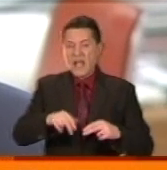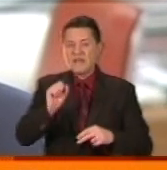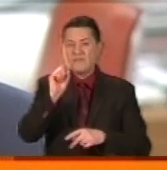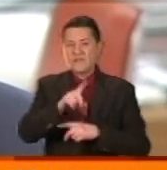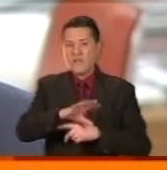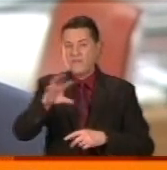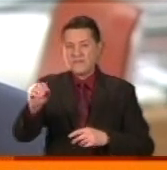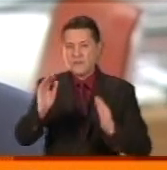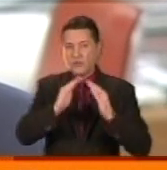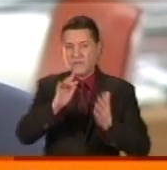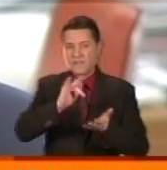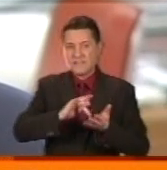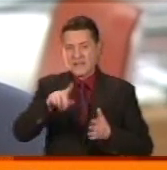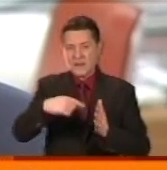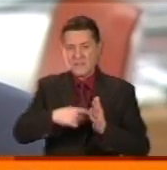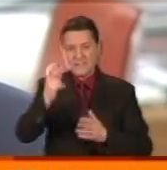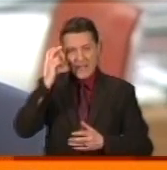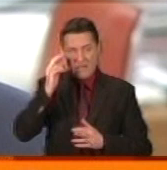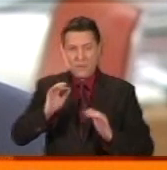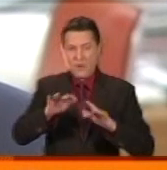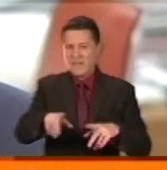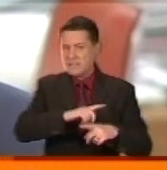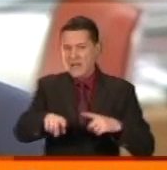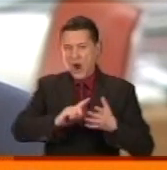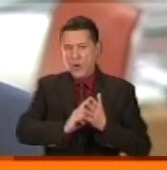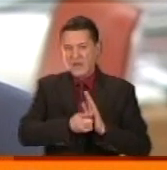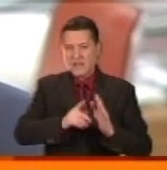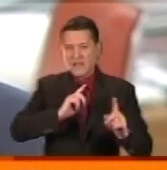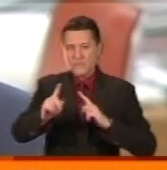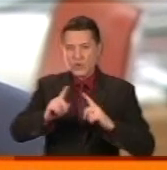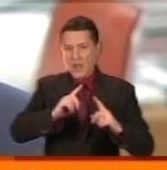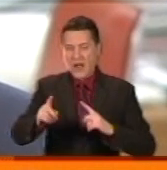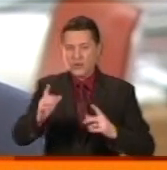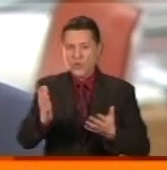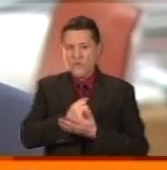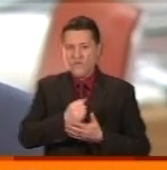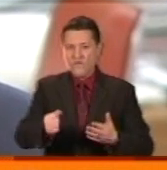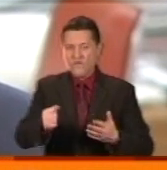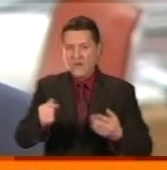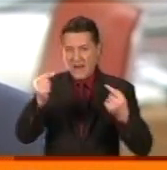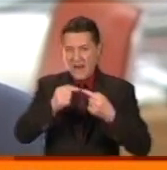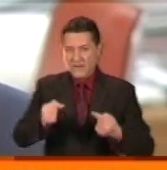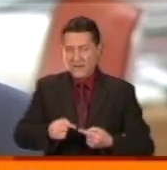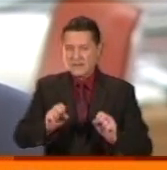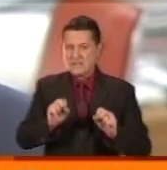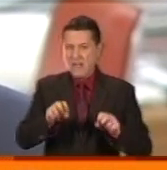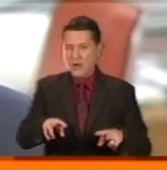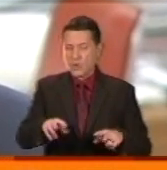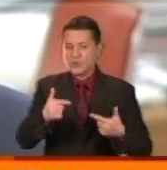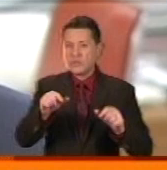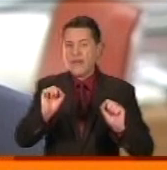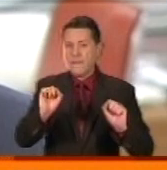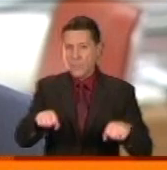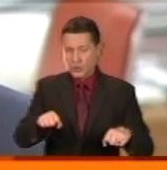міста Києва провести оперативну нараду і виявити загрозу де